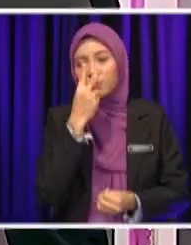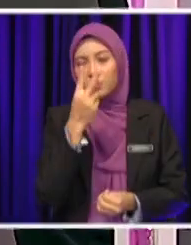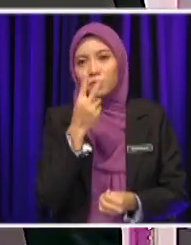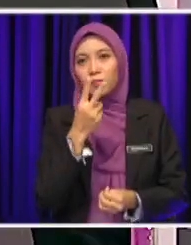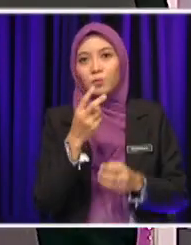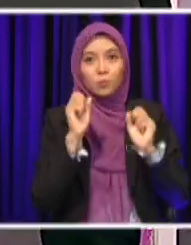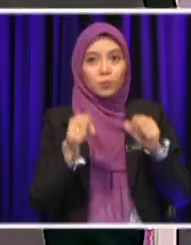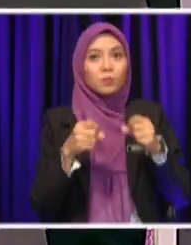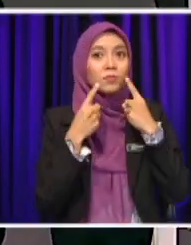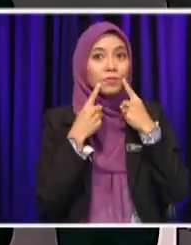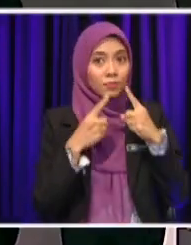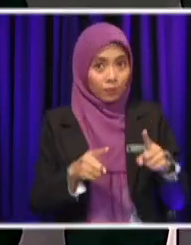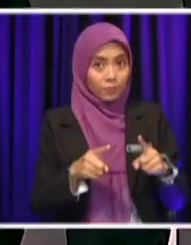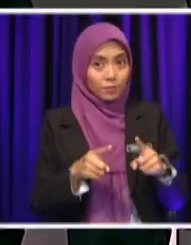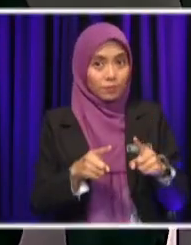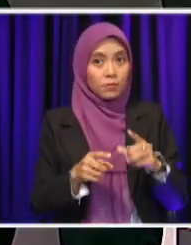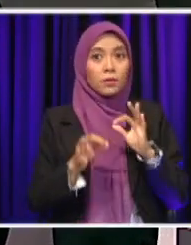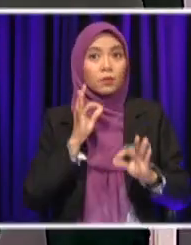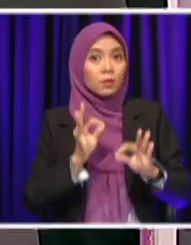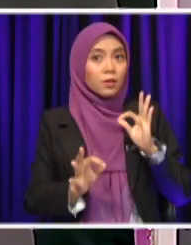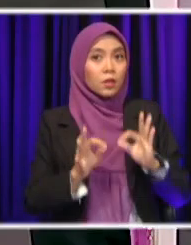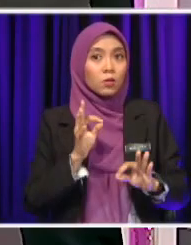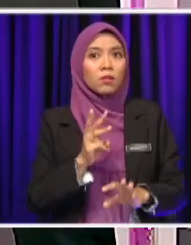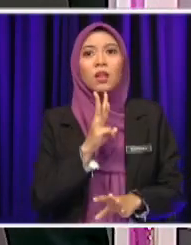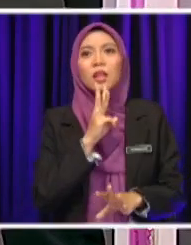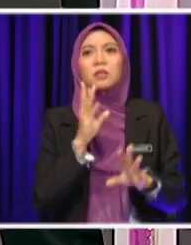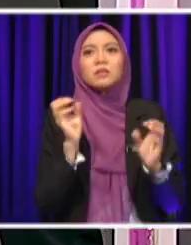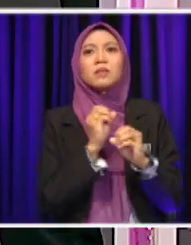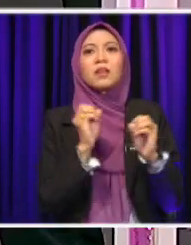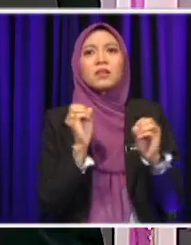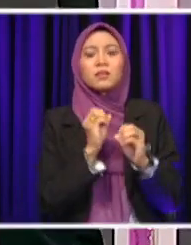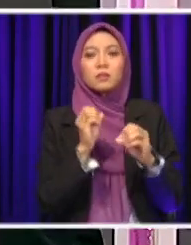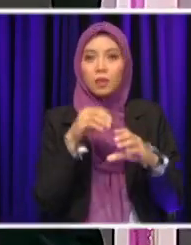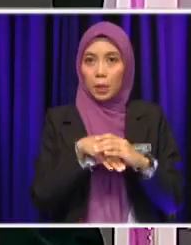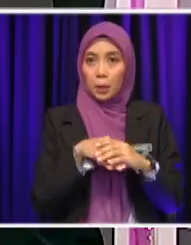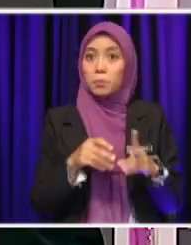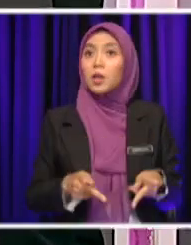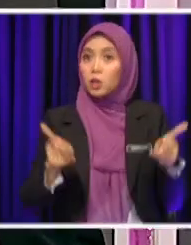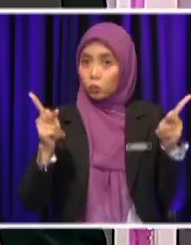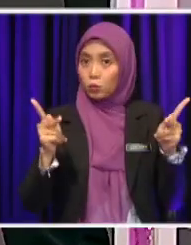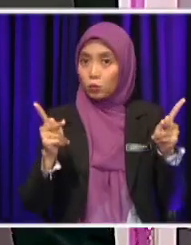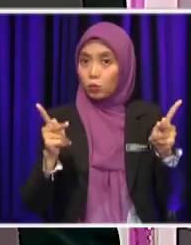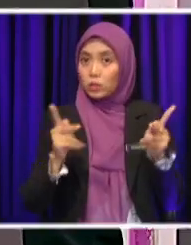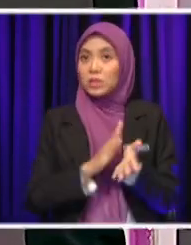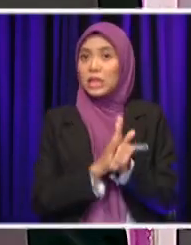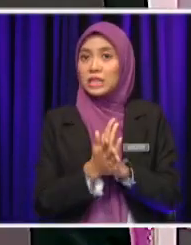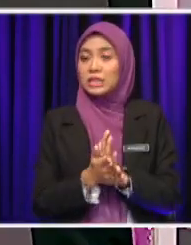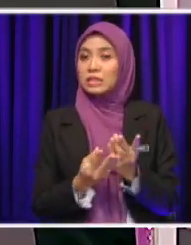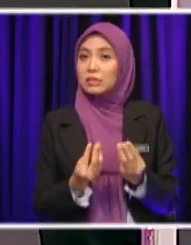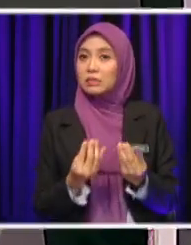yang berlaku sekiranya air tak ada di dalam pasu tersebut. Okey, maknanya pasu tu keringlah. Tanah tu kering.